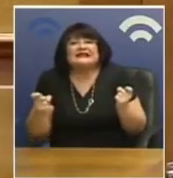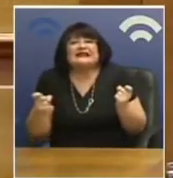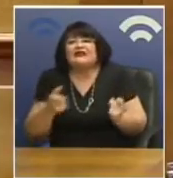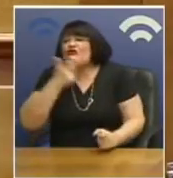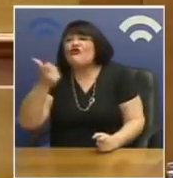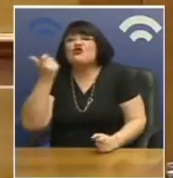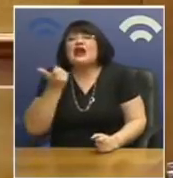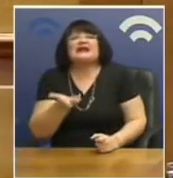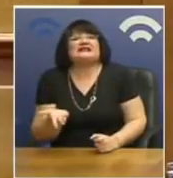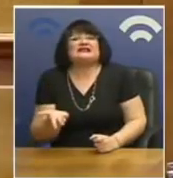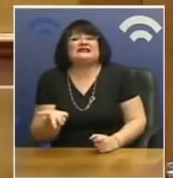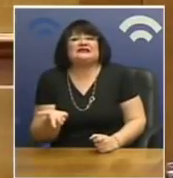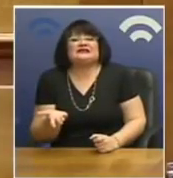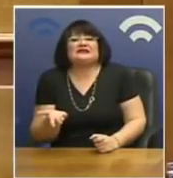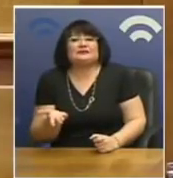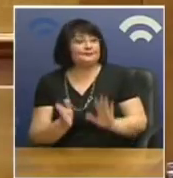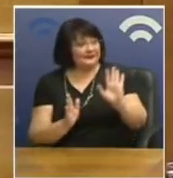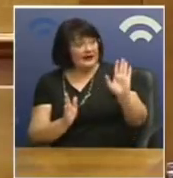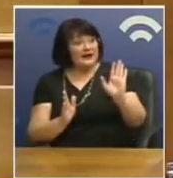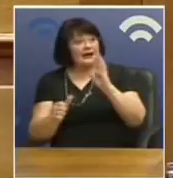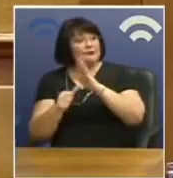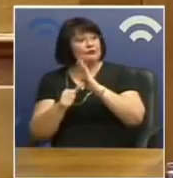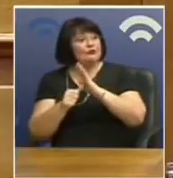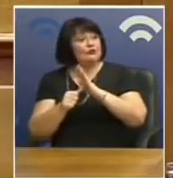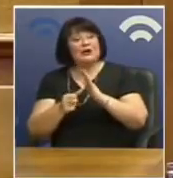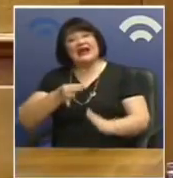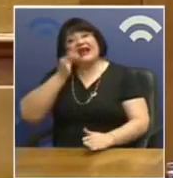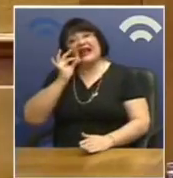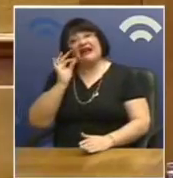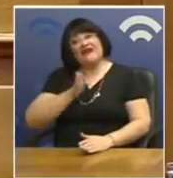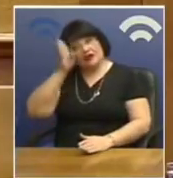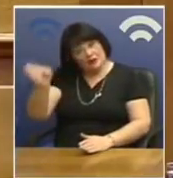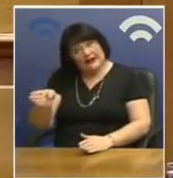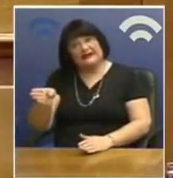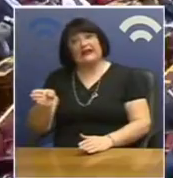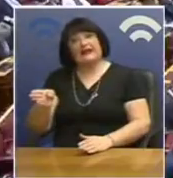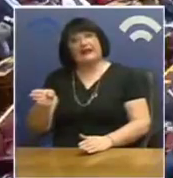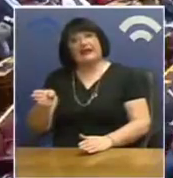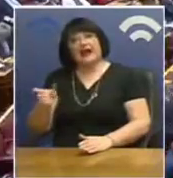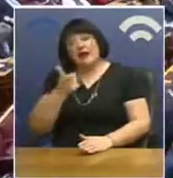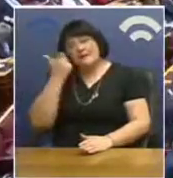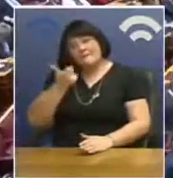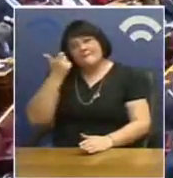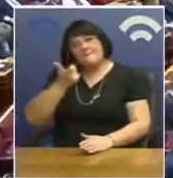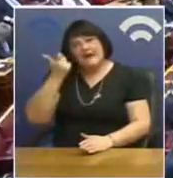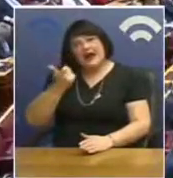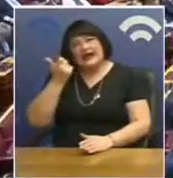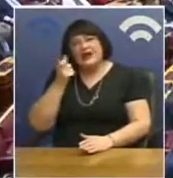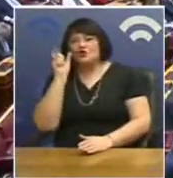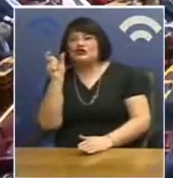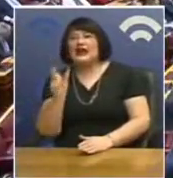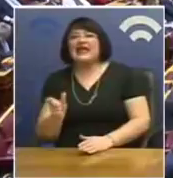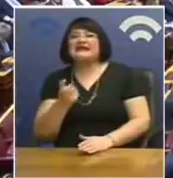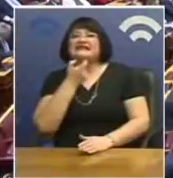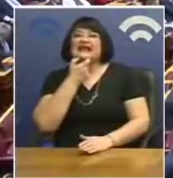Κύριε Δήμαρχε, τι ακριβώς θέλετε? Κύριε Τσίπρα, έχετε το λόγο. Πάμε στο καφενείο της Βουλής να σας πω αν θέλετε. Αν είσαστε περίεργος για το πώς προφέρετε, δεν